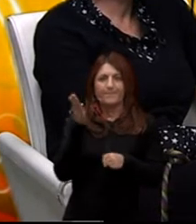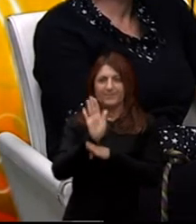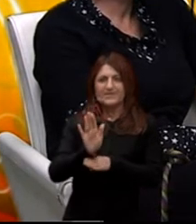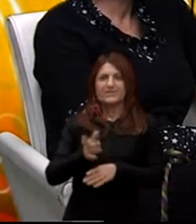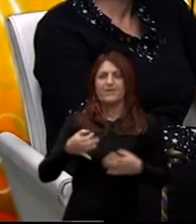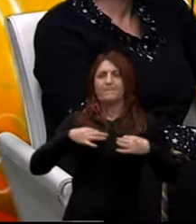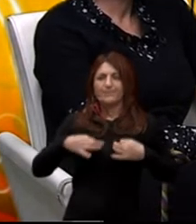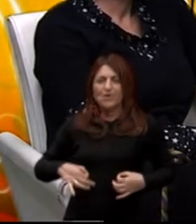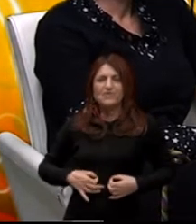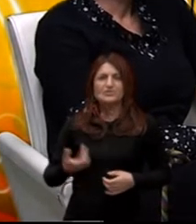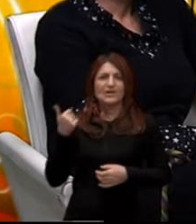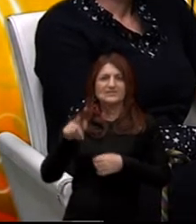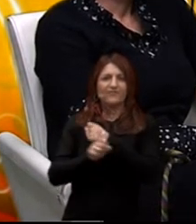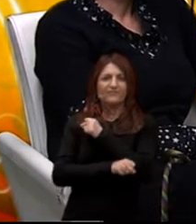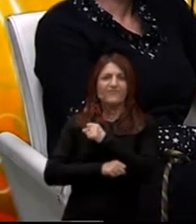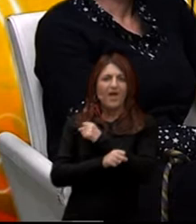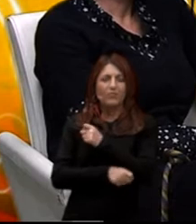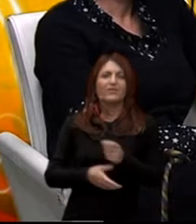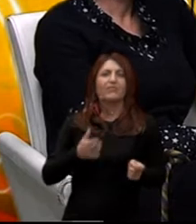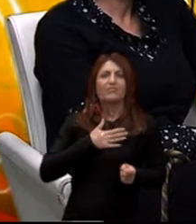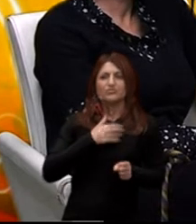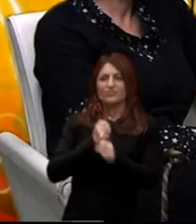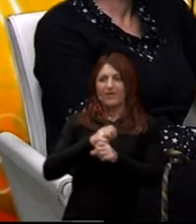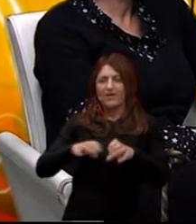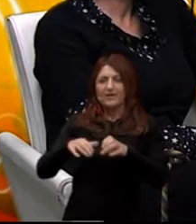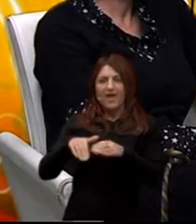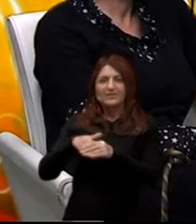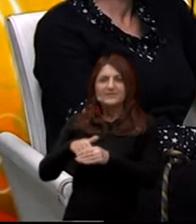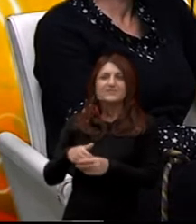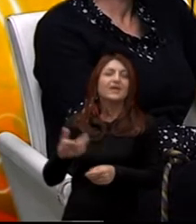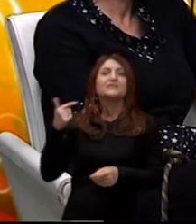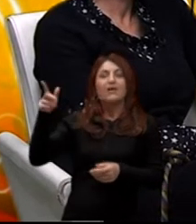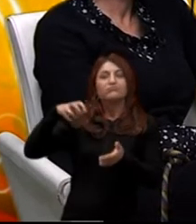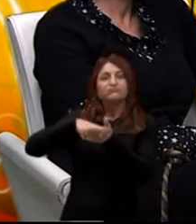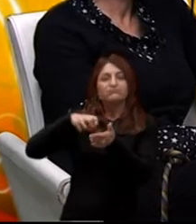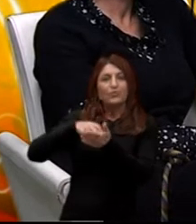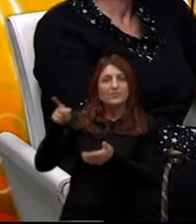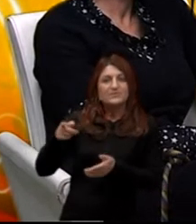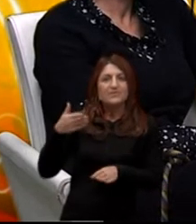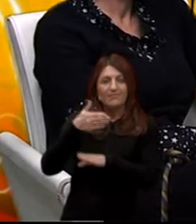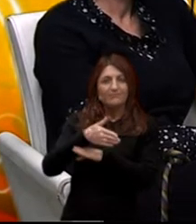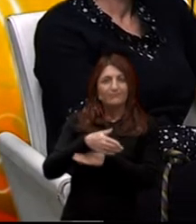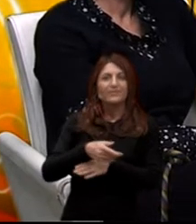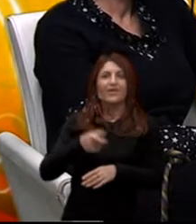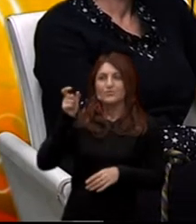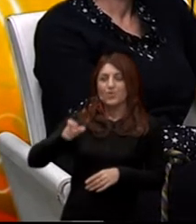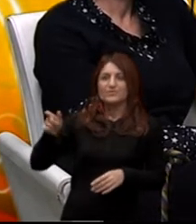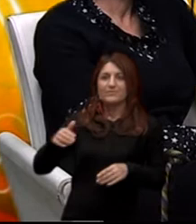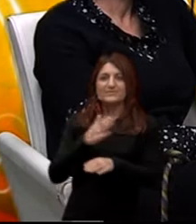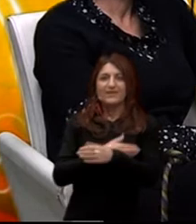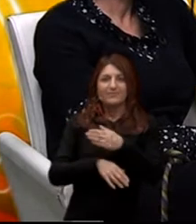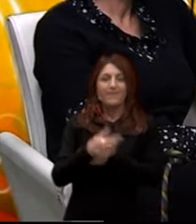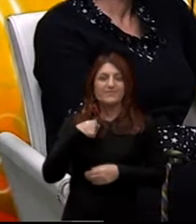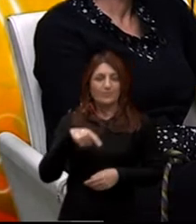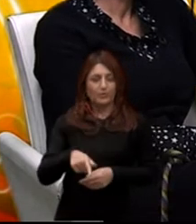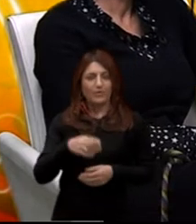znači profesori s fakulteta, naši djelatnici, predstavnici Zavoda za zapošljavanje osoba s invaliditetom i osmislili